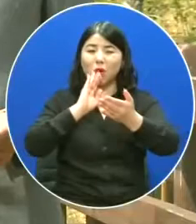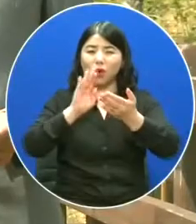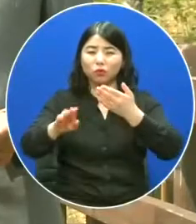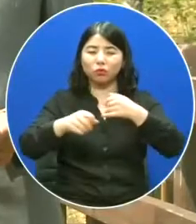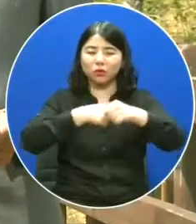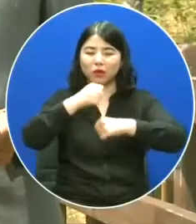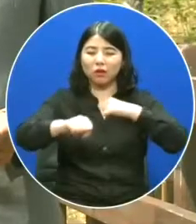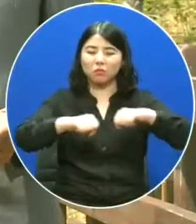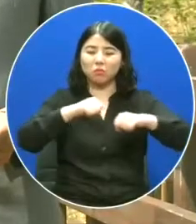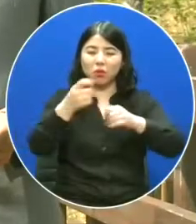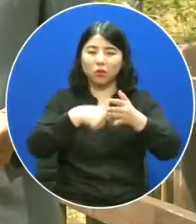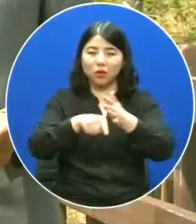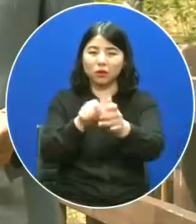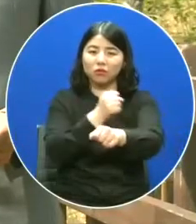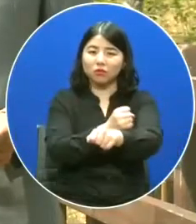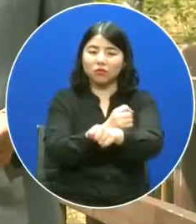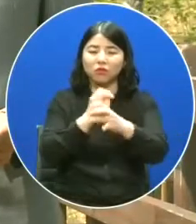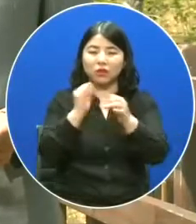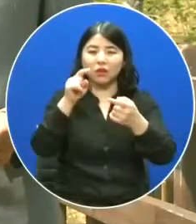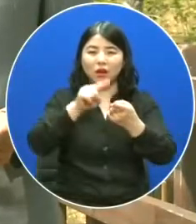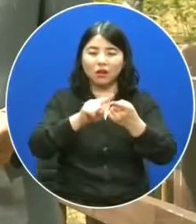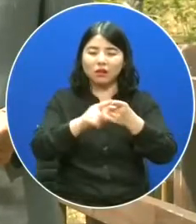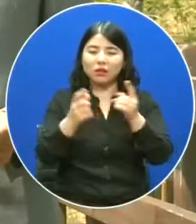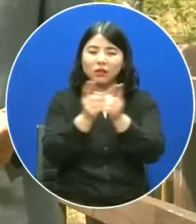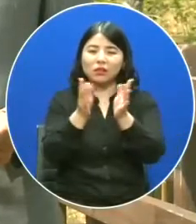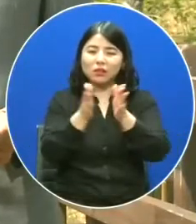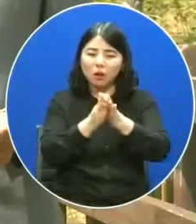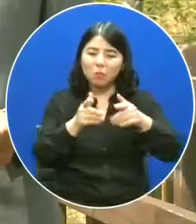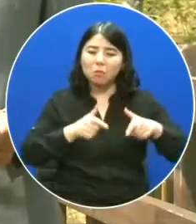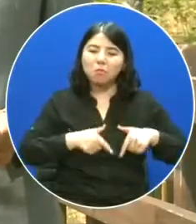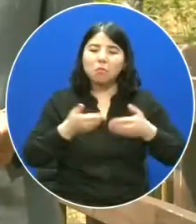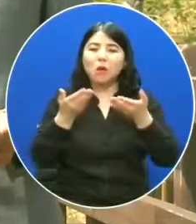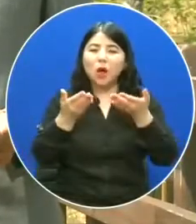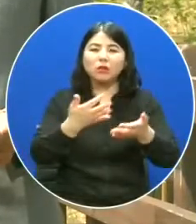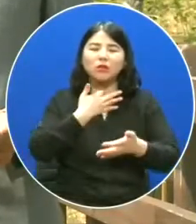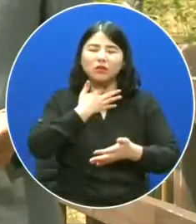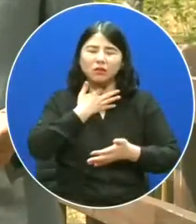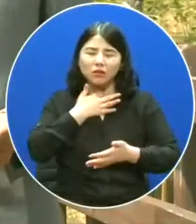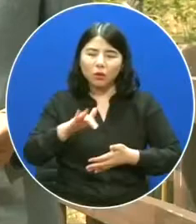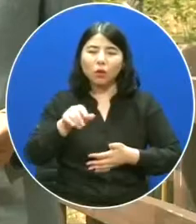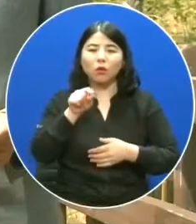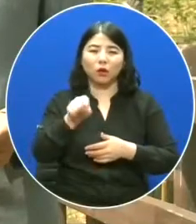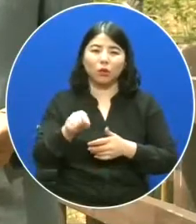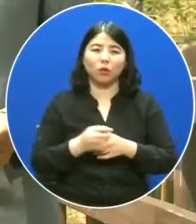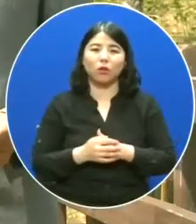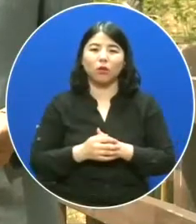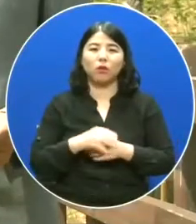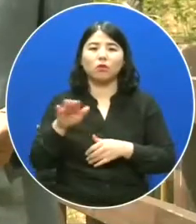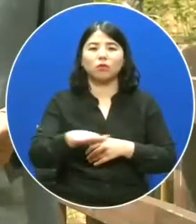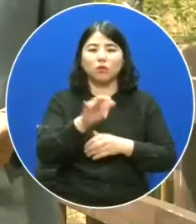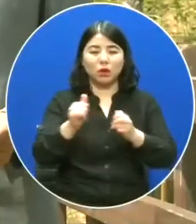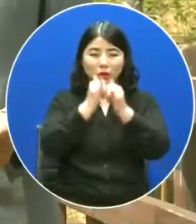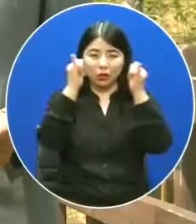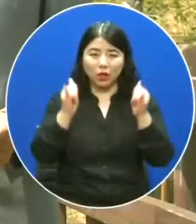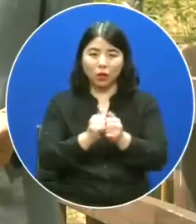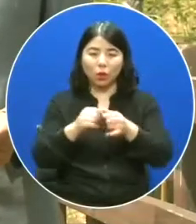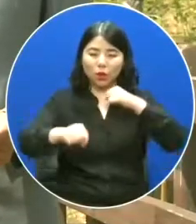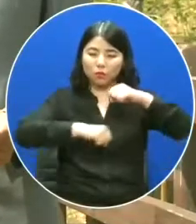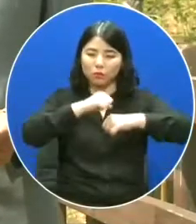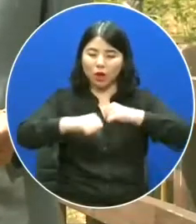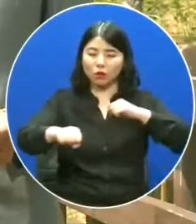이후 민주화운동 유공자에 대한 직접적인 훈장 수여가 단 한 번도 없었다는 것은 우리